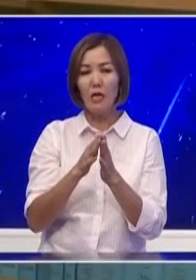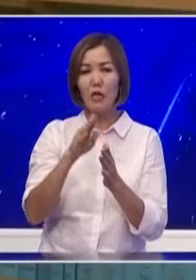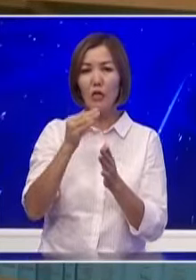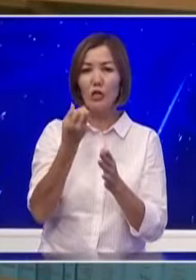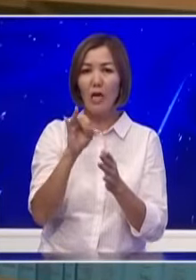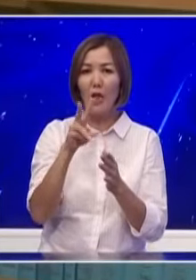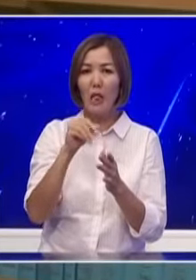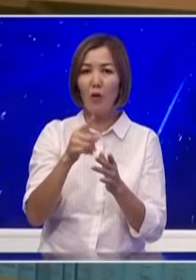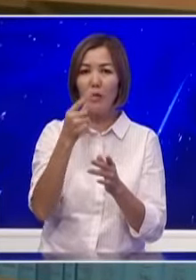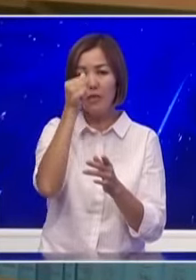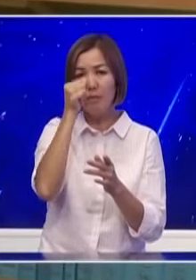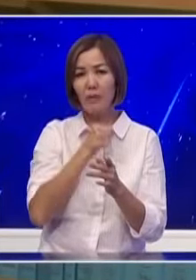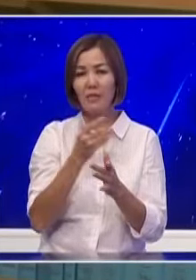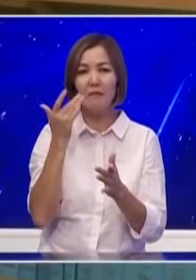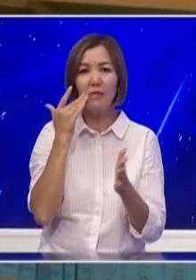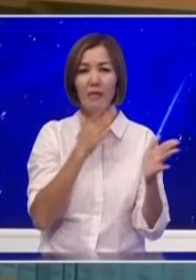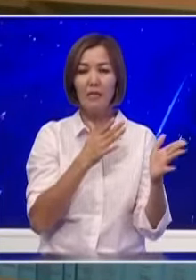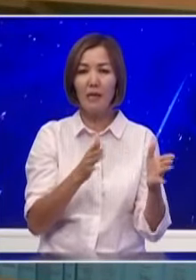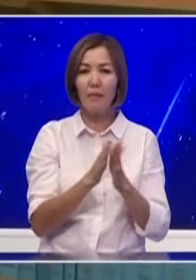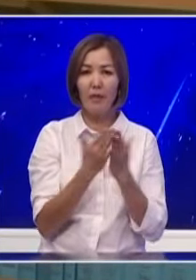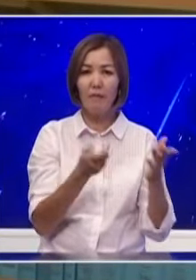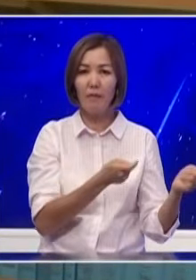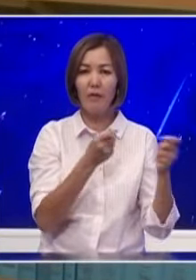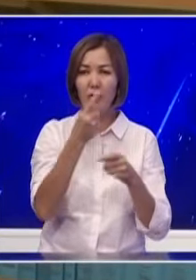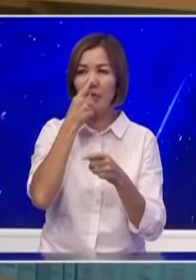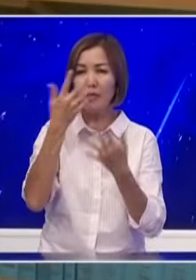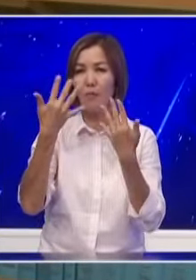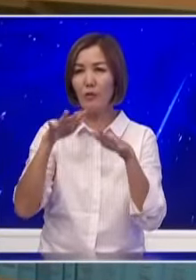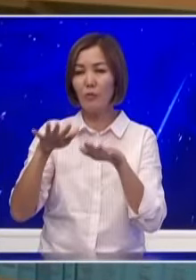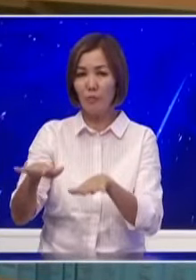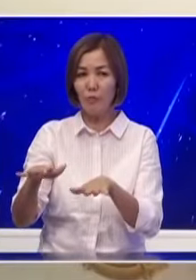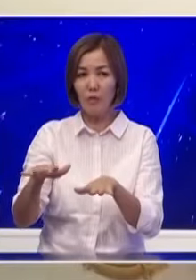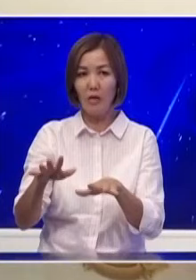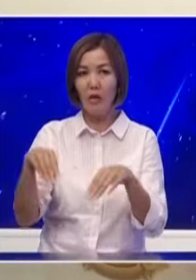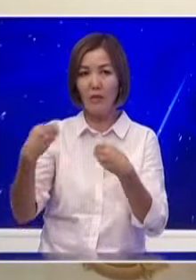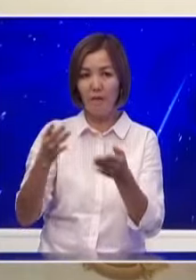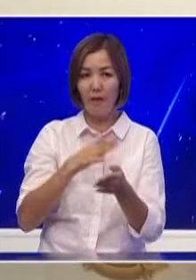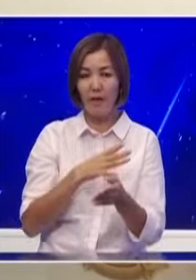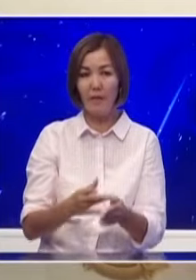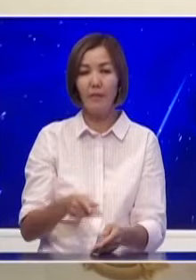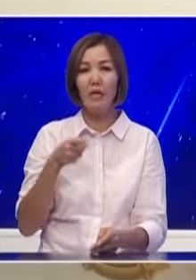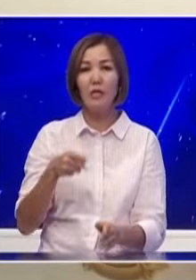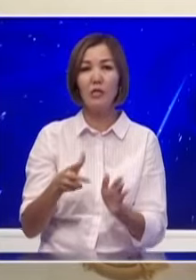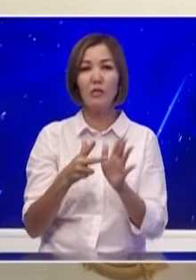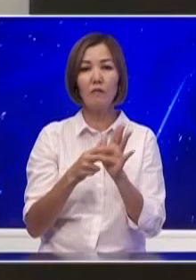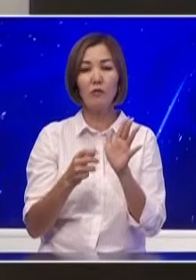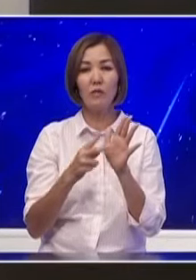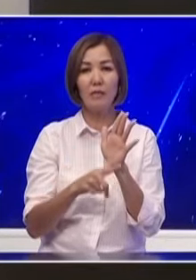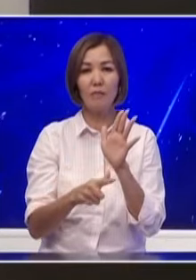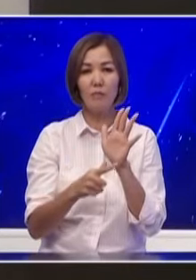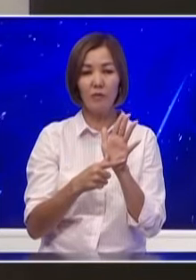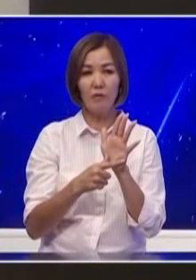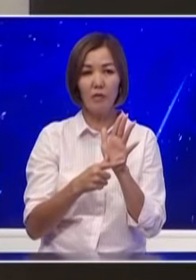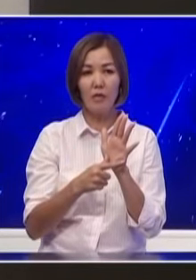в месяц в обязательном порядке привозили книги в отдаленные населенные пункты. В 1997 году, после того, как